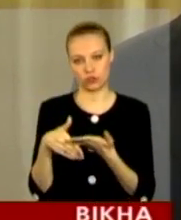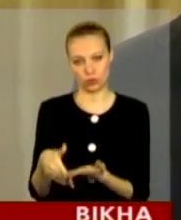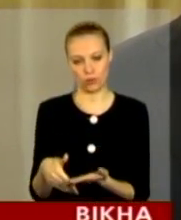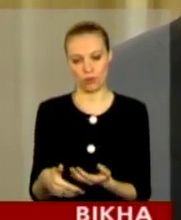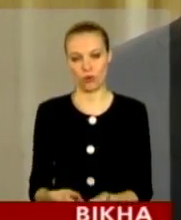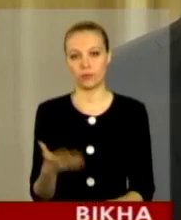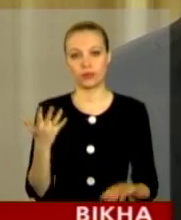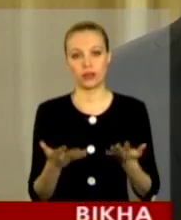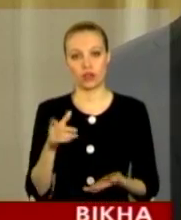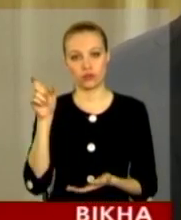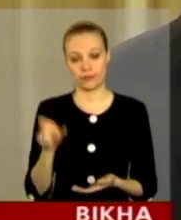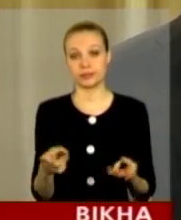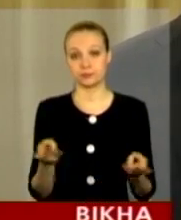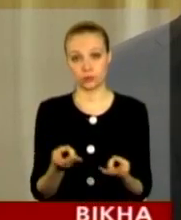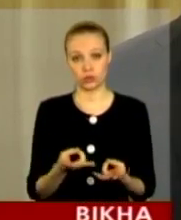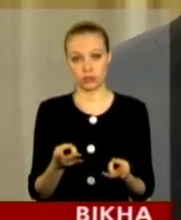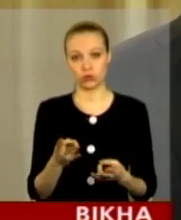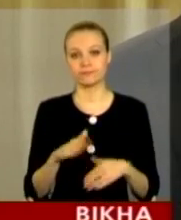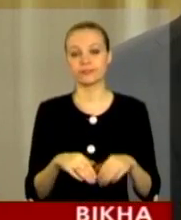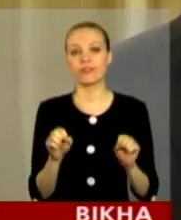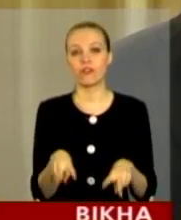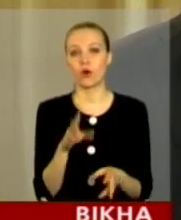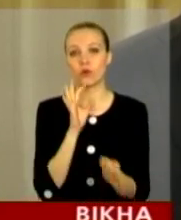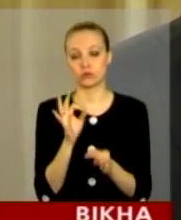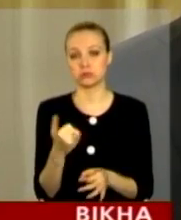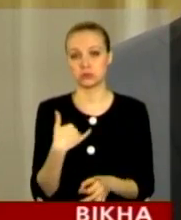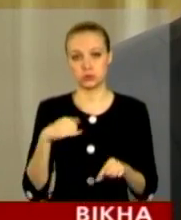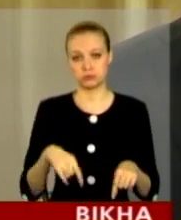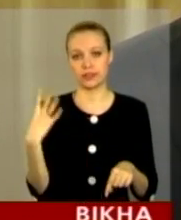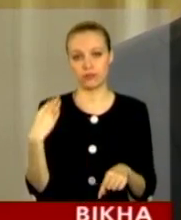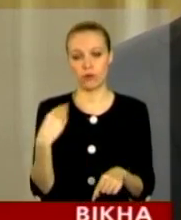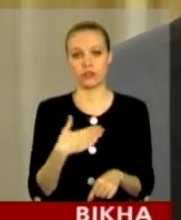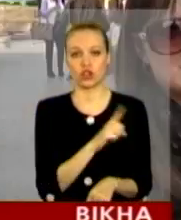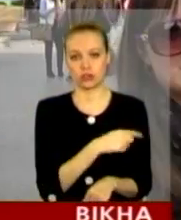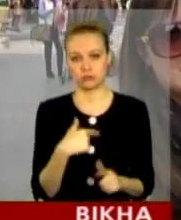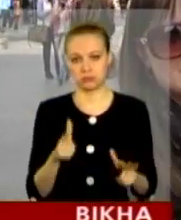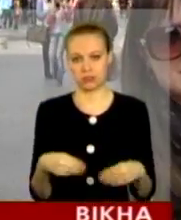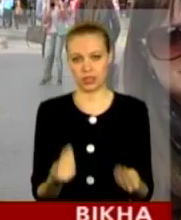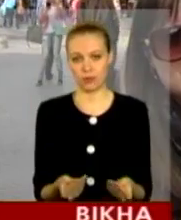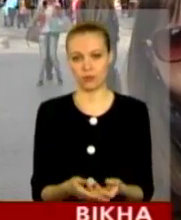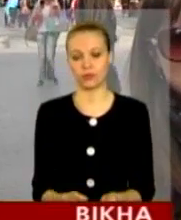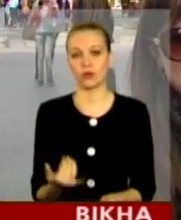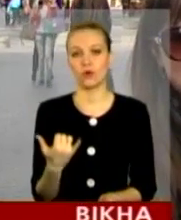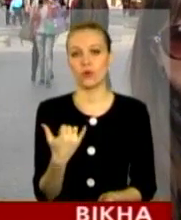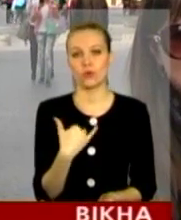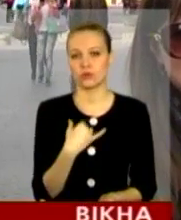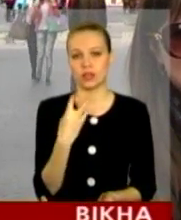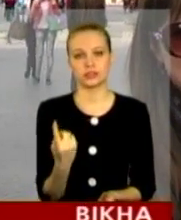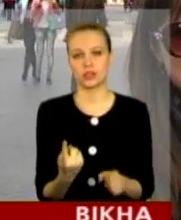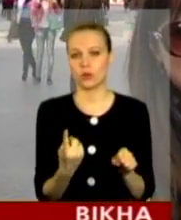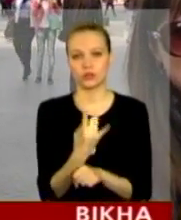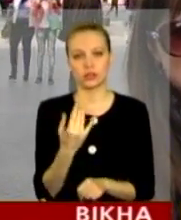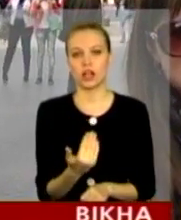допомога. Якщо він потребує фахових консультацій, ми у Львові, в нашій клініці йому їх надамо. Нас не один раз